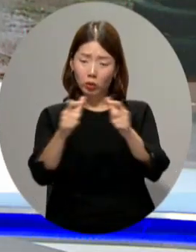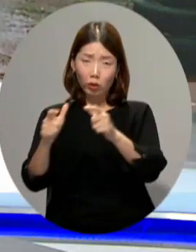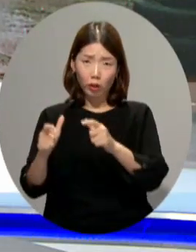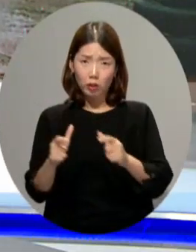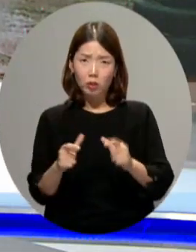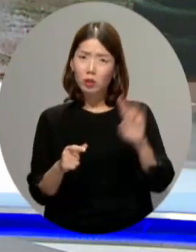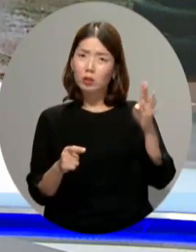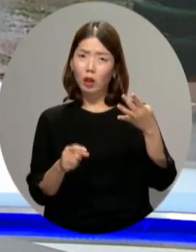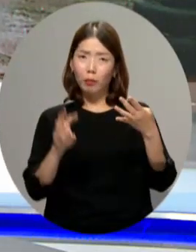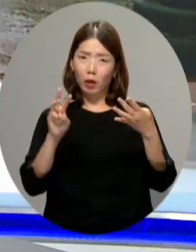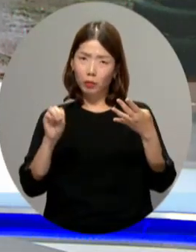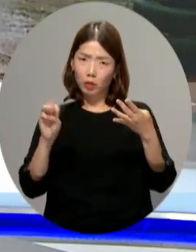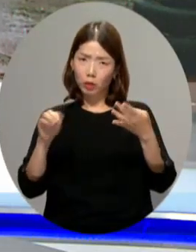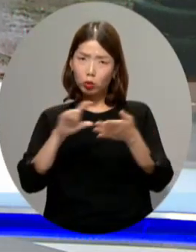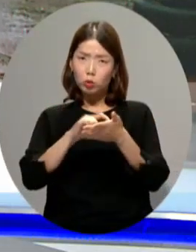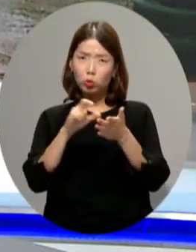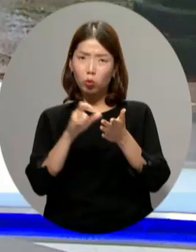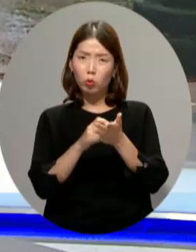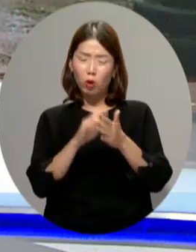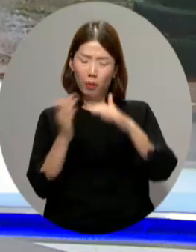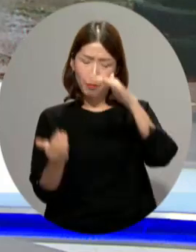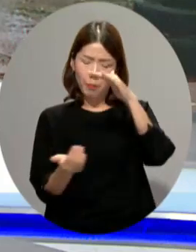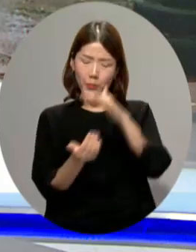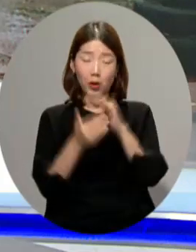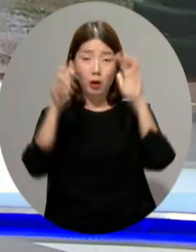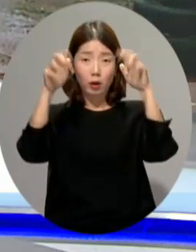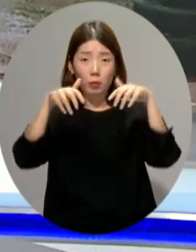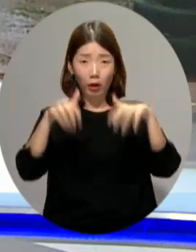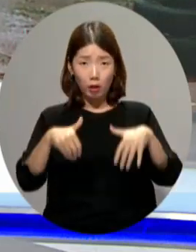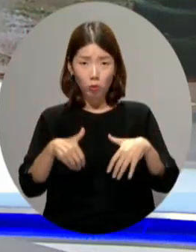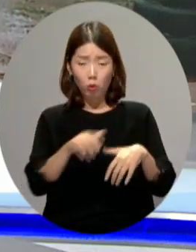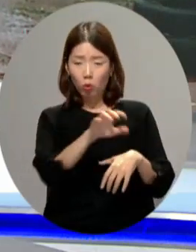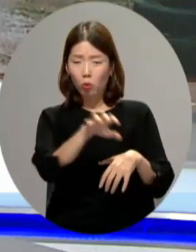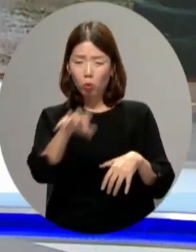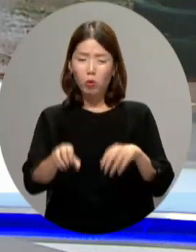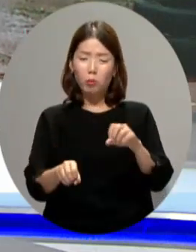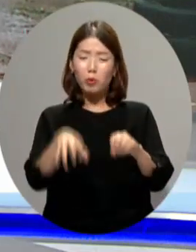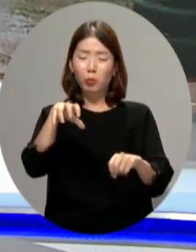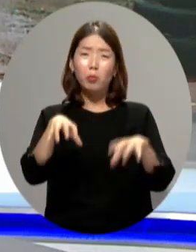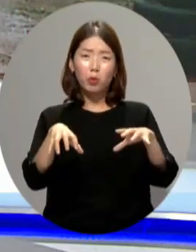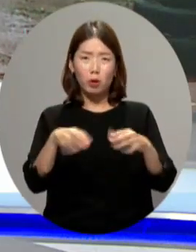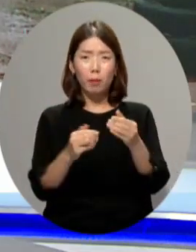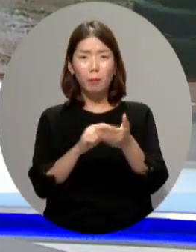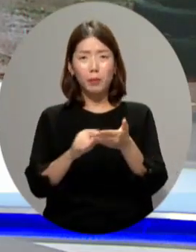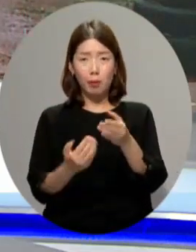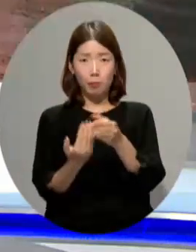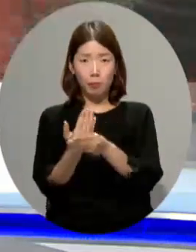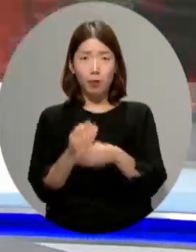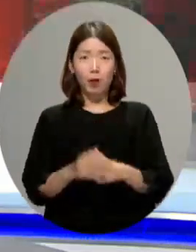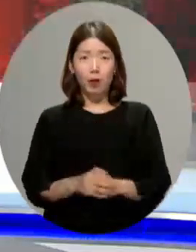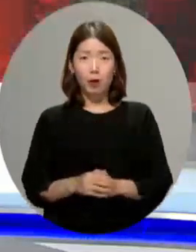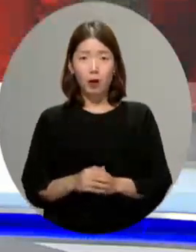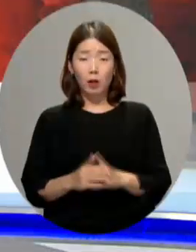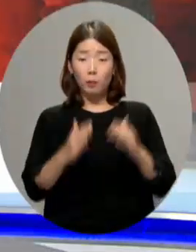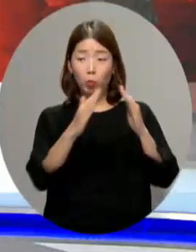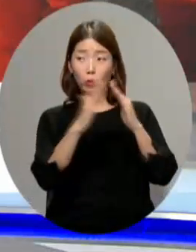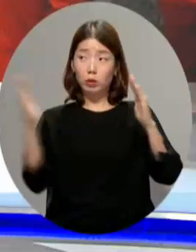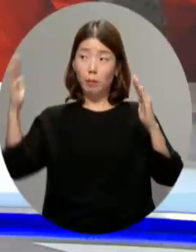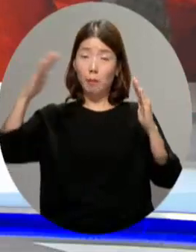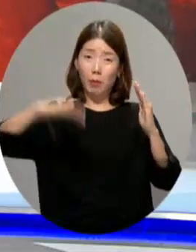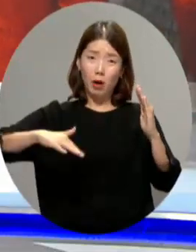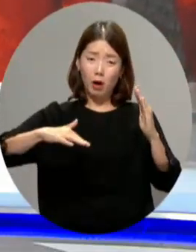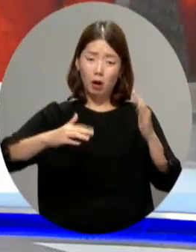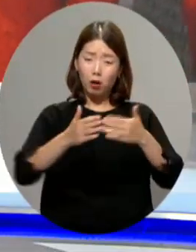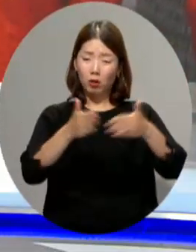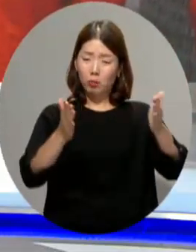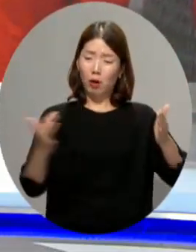중심으로 400mm 가까운 기록적인 강수량을 기록하며 곳곳에서 피해를 남겼는데요. 옹벽에 주택을 덮치면서